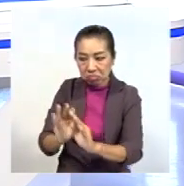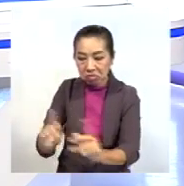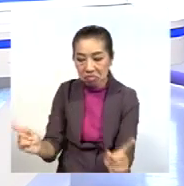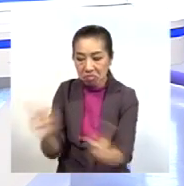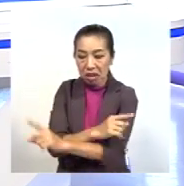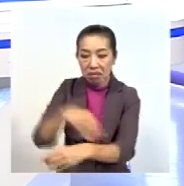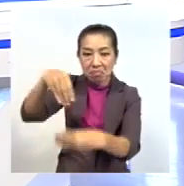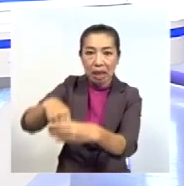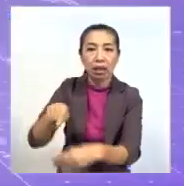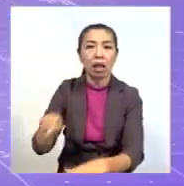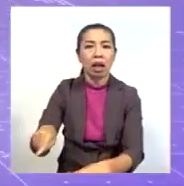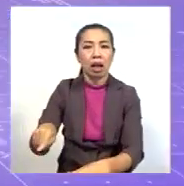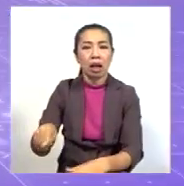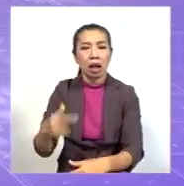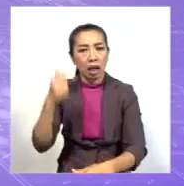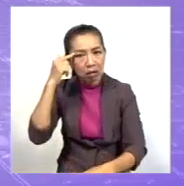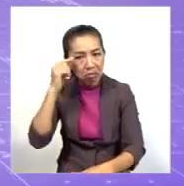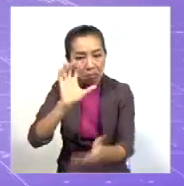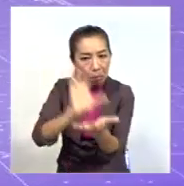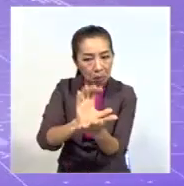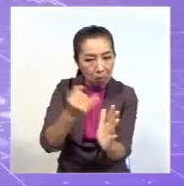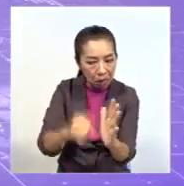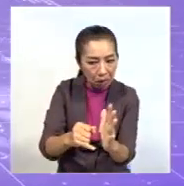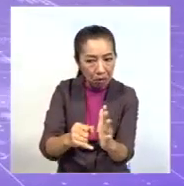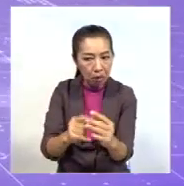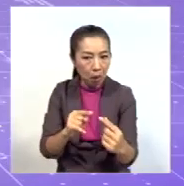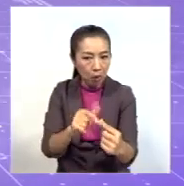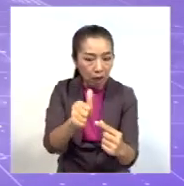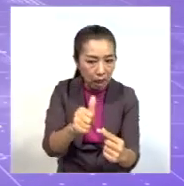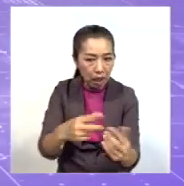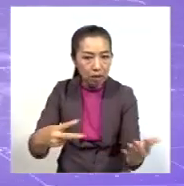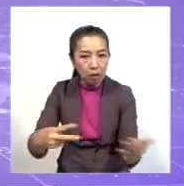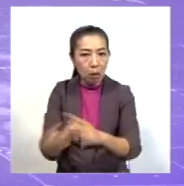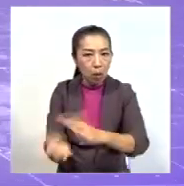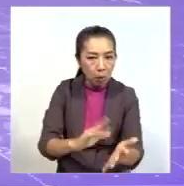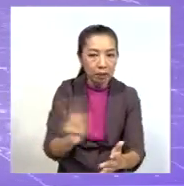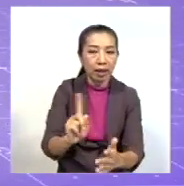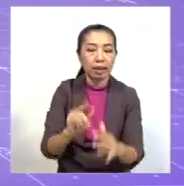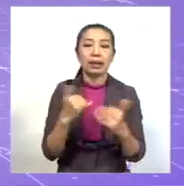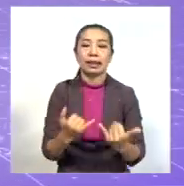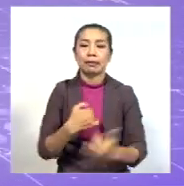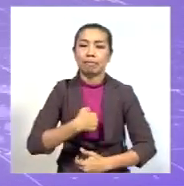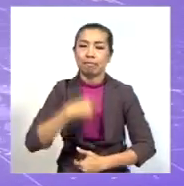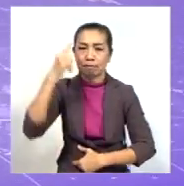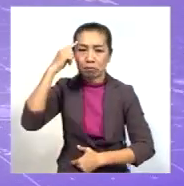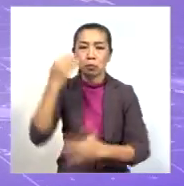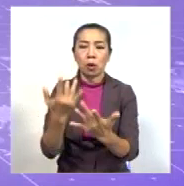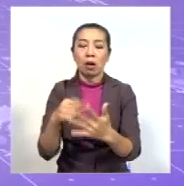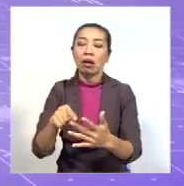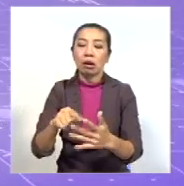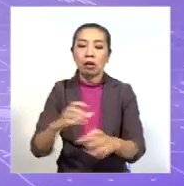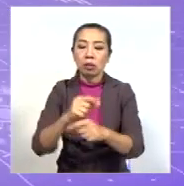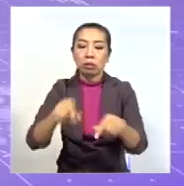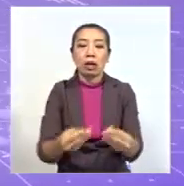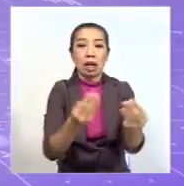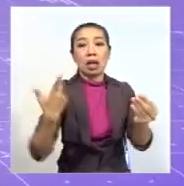นี้งบตัวนี้เนี่ยไปได้ต่อหรือว่าจะต้องหยุดชะงักนะคะเพราะฉะนั้นทางที่ดีที่สุดเนี่ยหลายคนก็มองเหมือนกันว่าก็ต้องรอให้ศาลเ